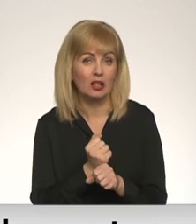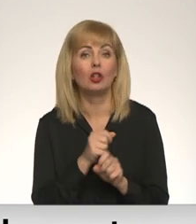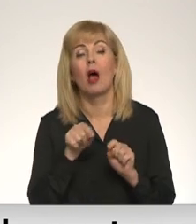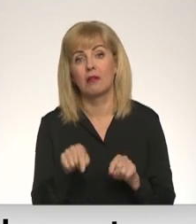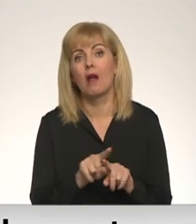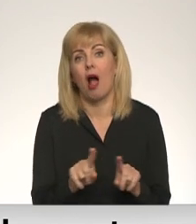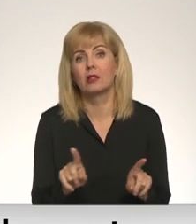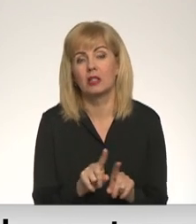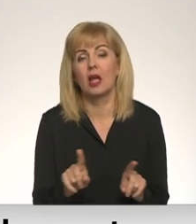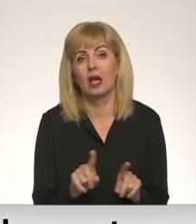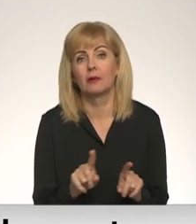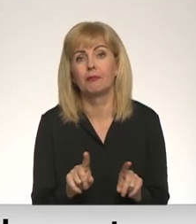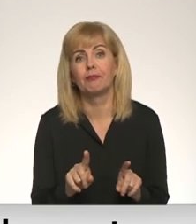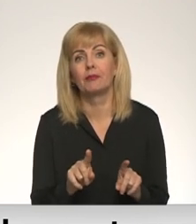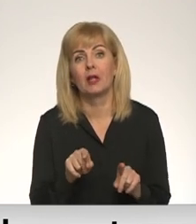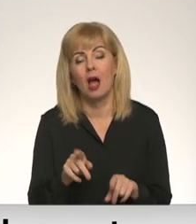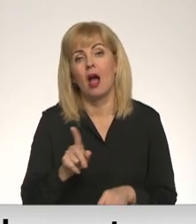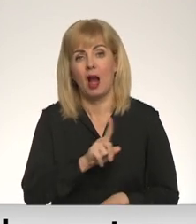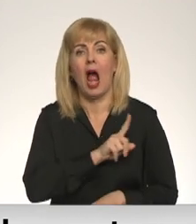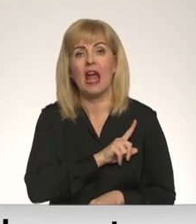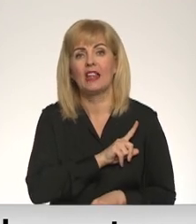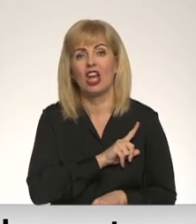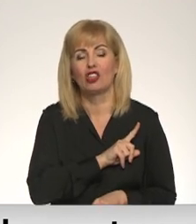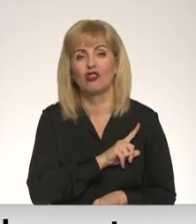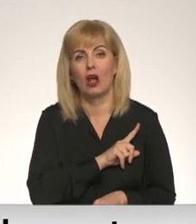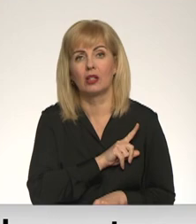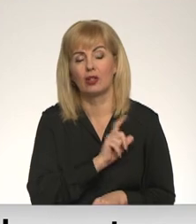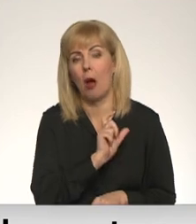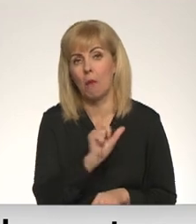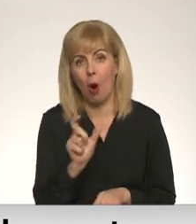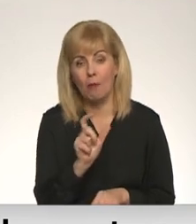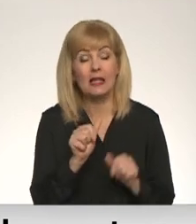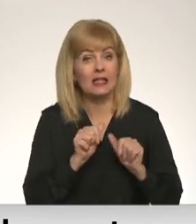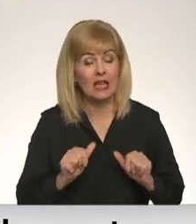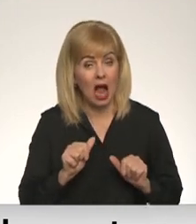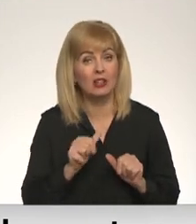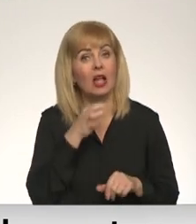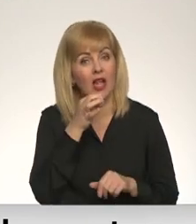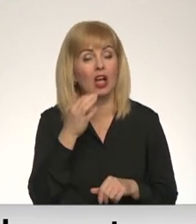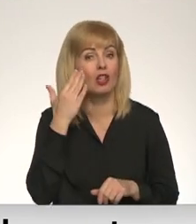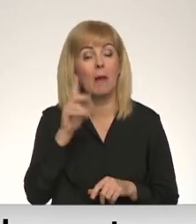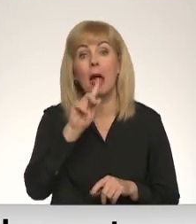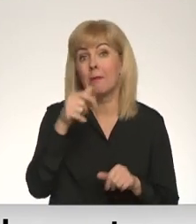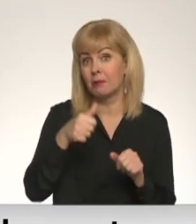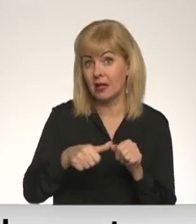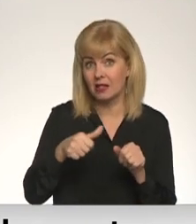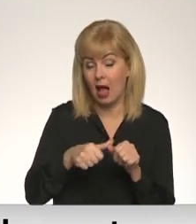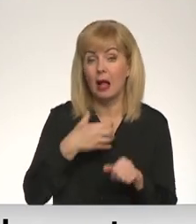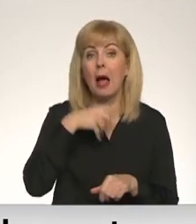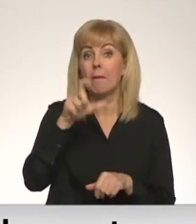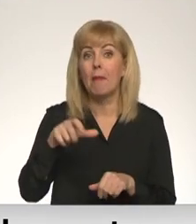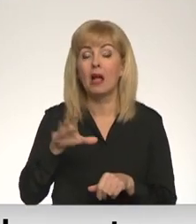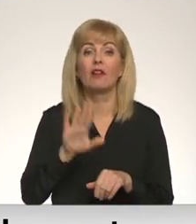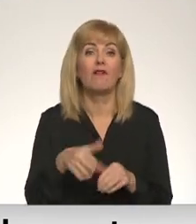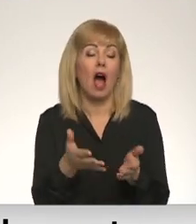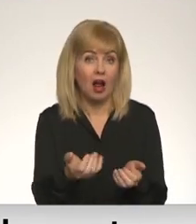ir tāds gaidīšanas režīms. Dienestā izsaka cerību, ka pirmās zāļu devas pacienti varētu